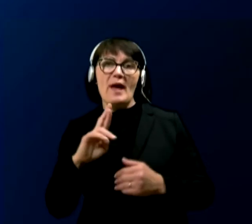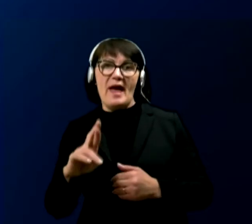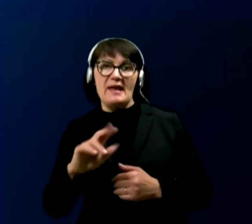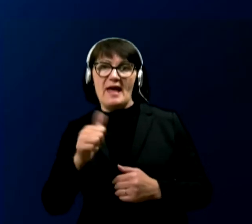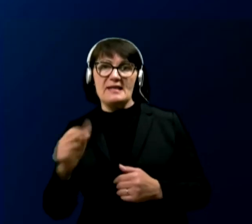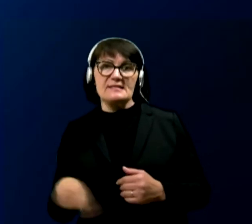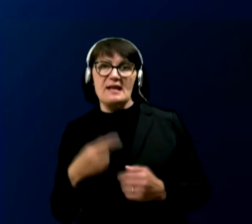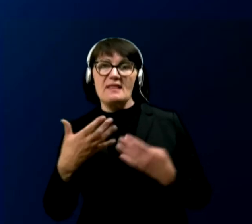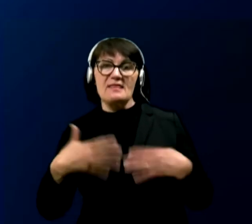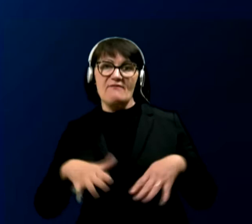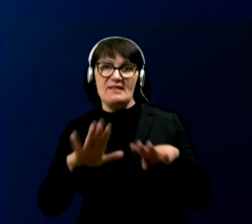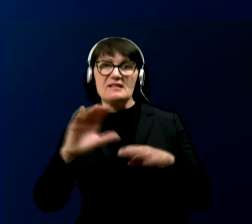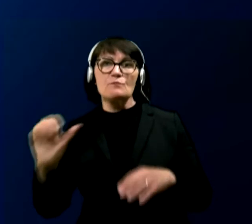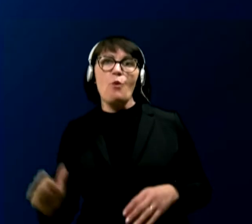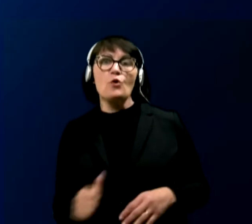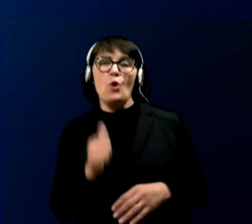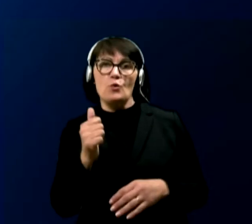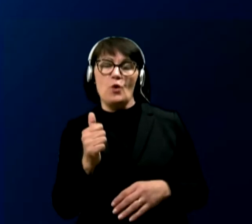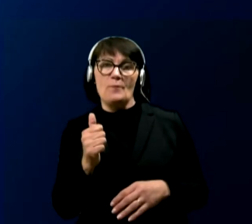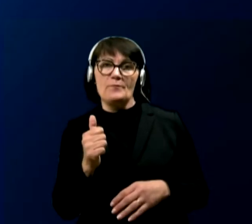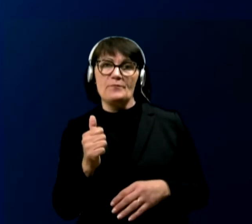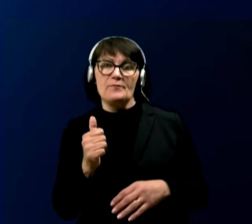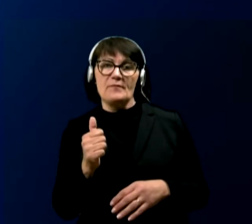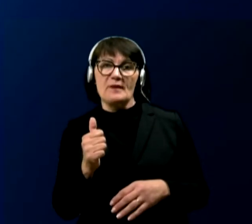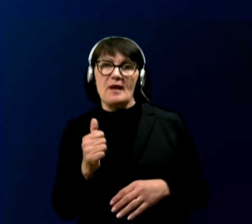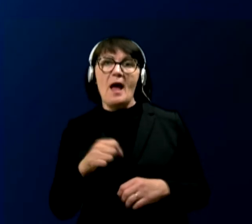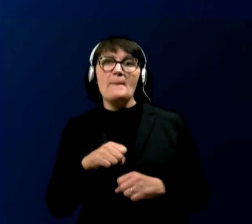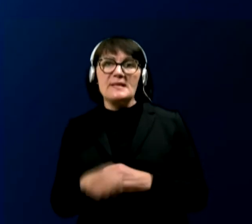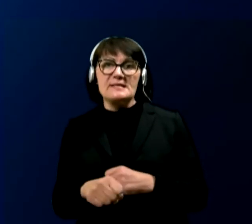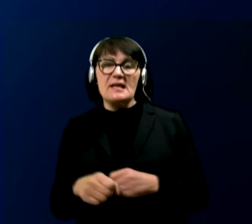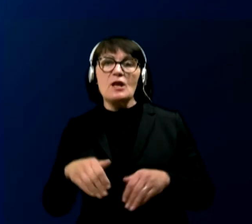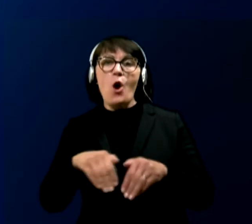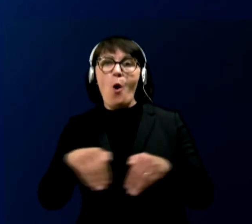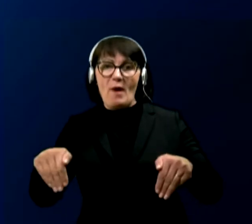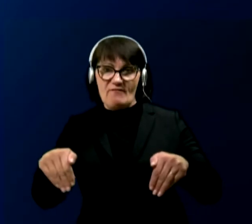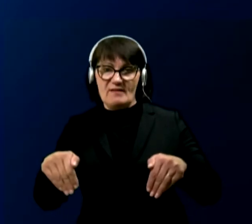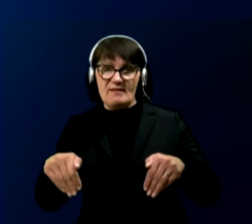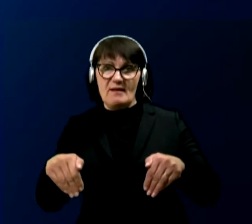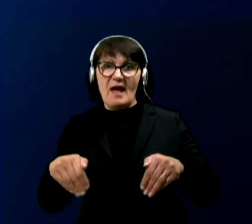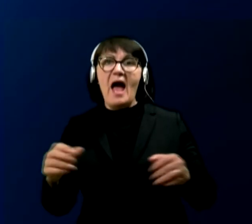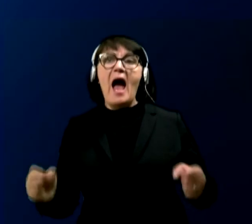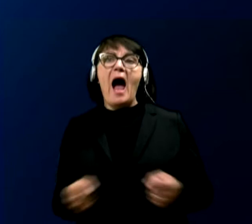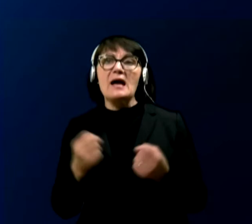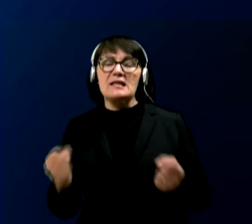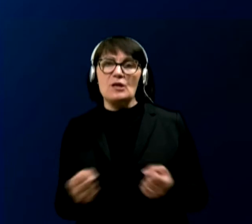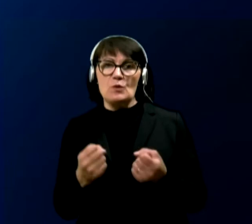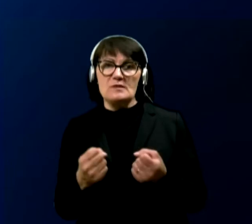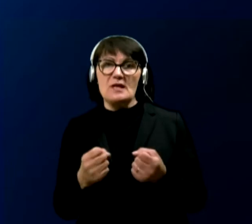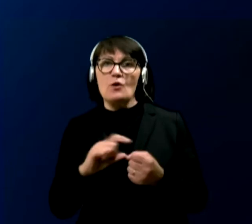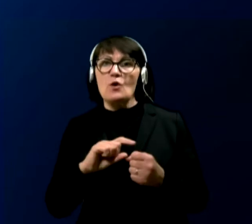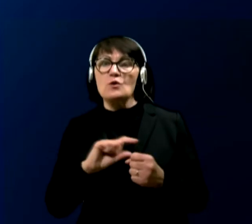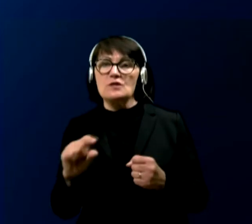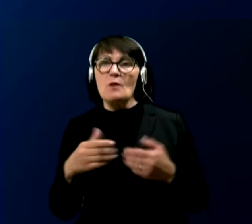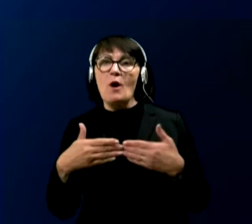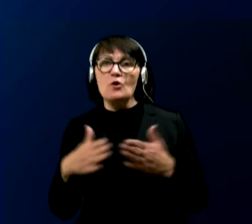1,19 ponovno prisiljeni umeljivati aktivnosti oziroma odprtost